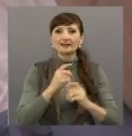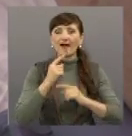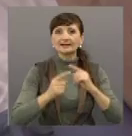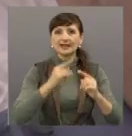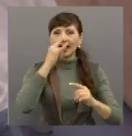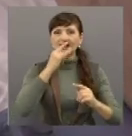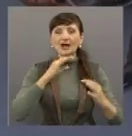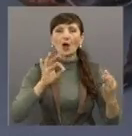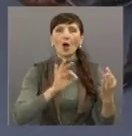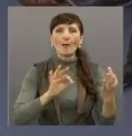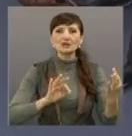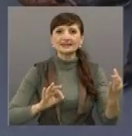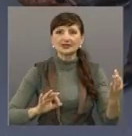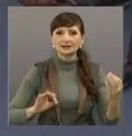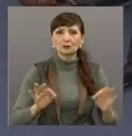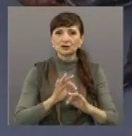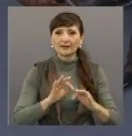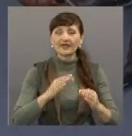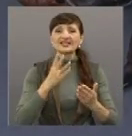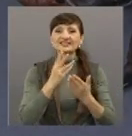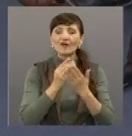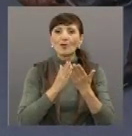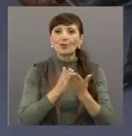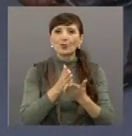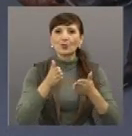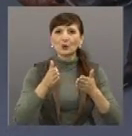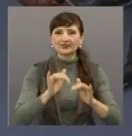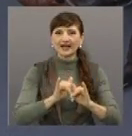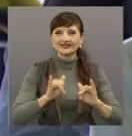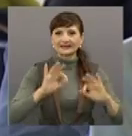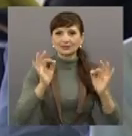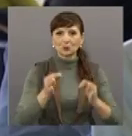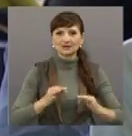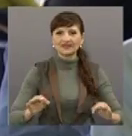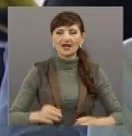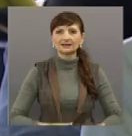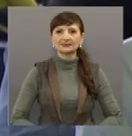казахстанской композиторской школы, выработать свой путь развития искусства.